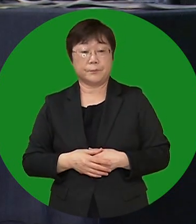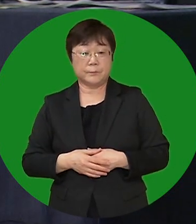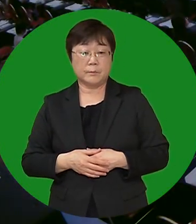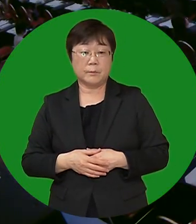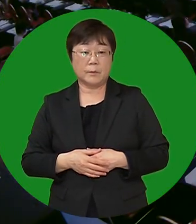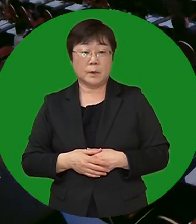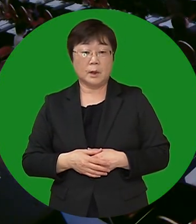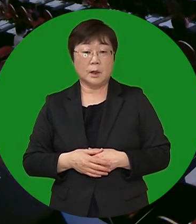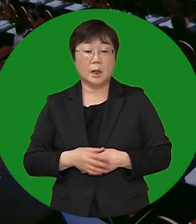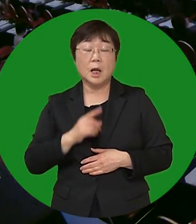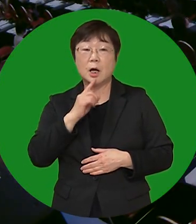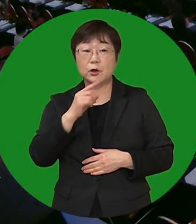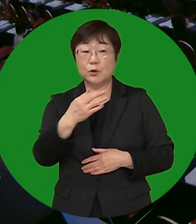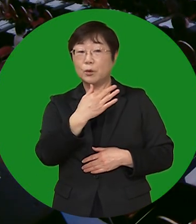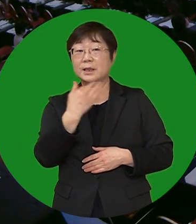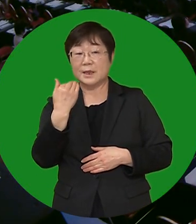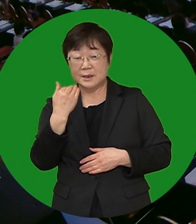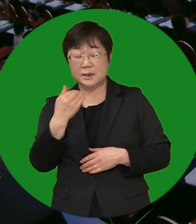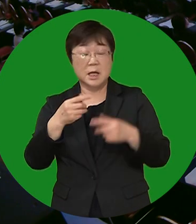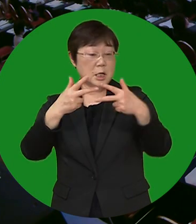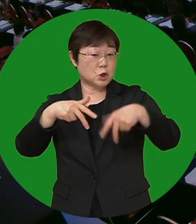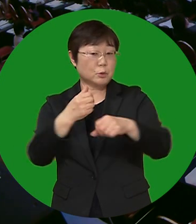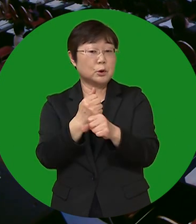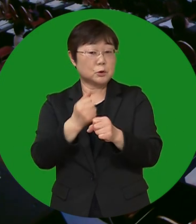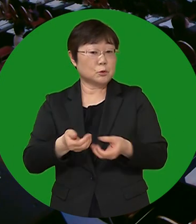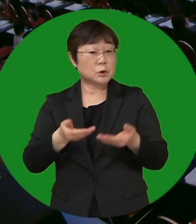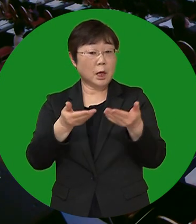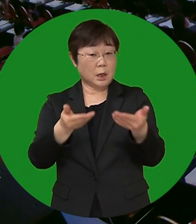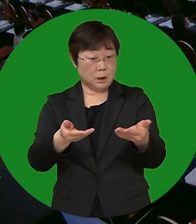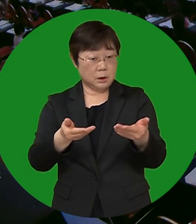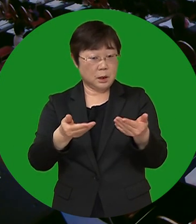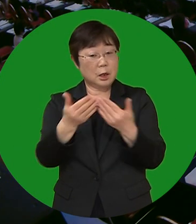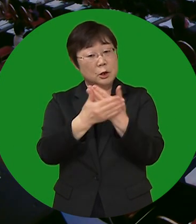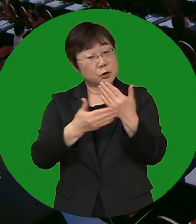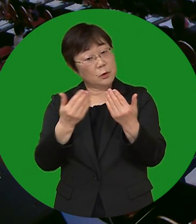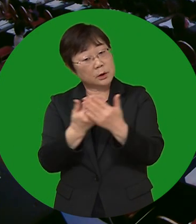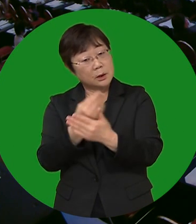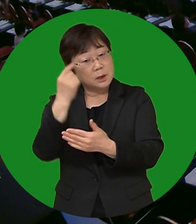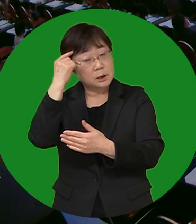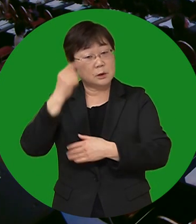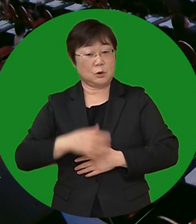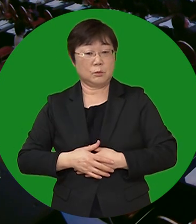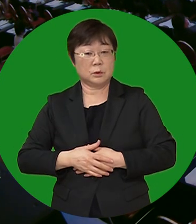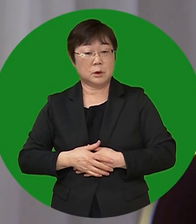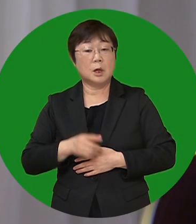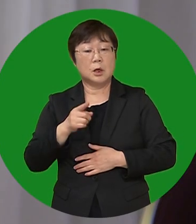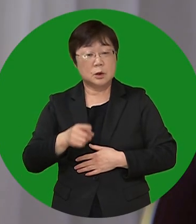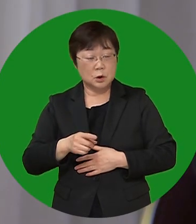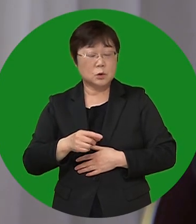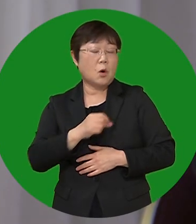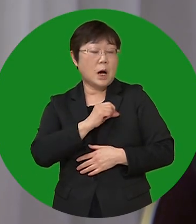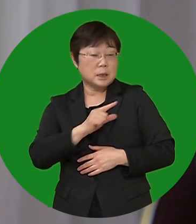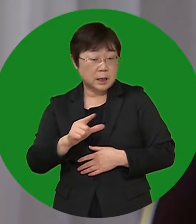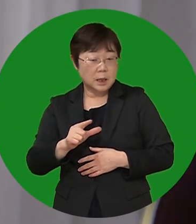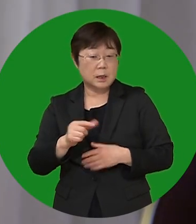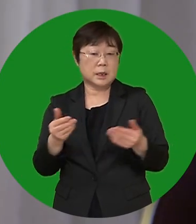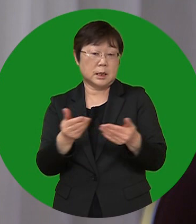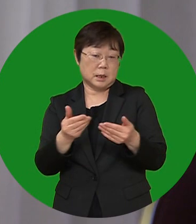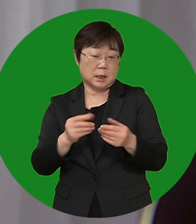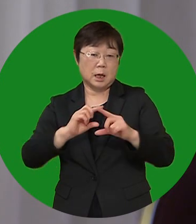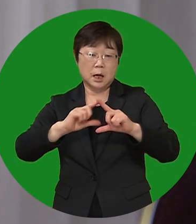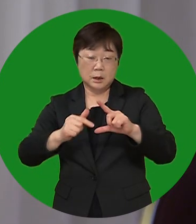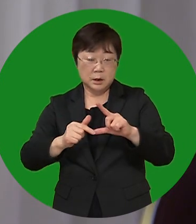kie 大疾病がですね仕組みをつくってあげるということが非常に重要なのかなとそれがあたら気概改革の中で